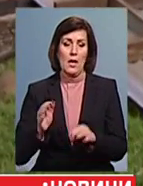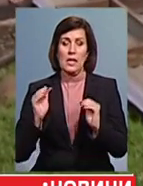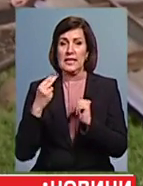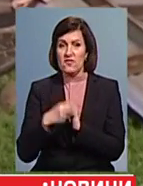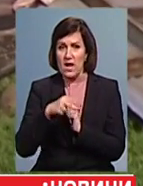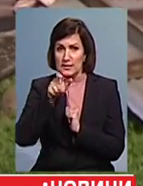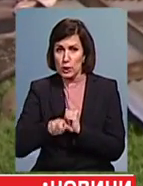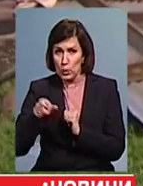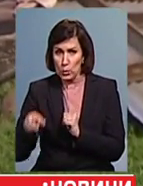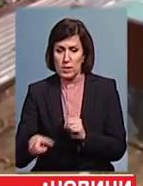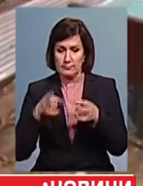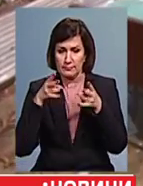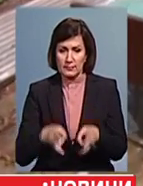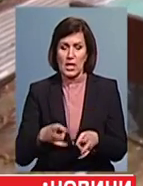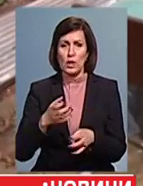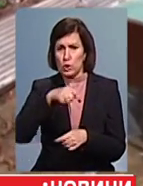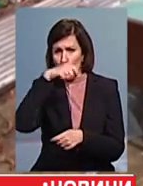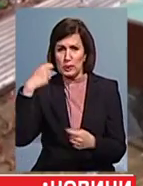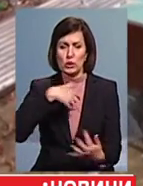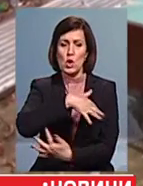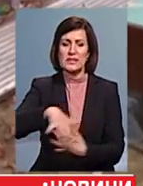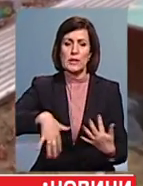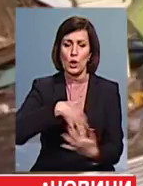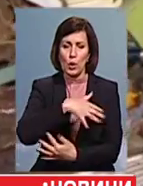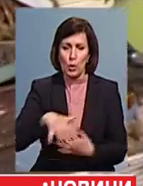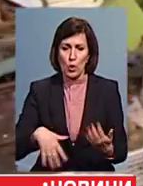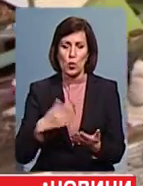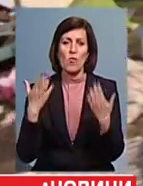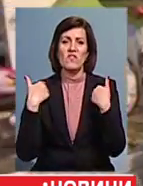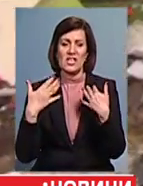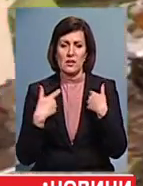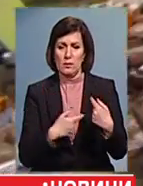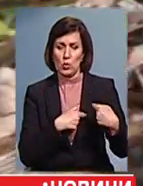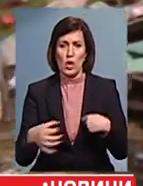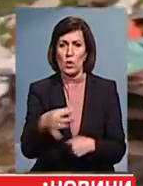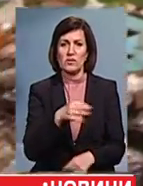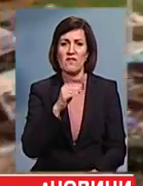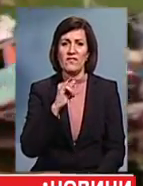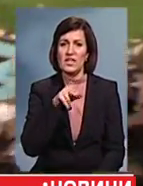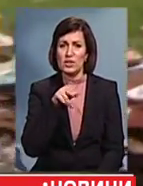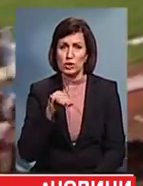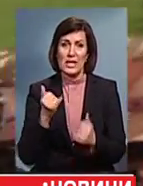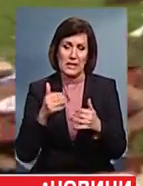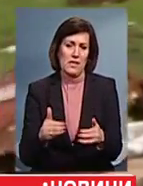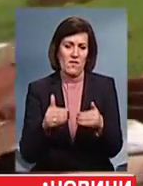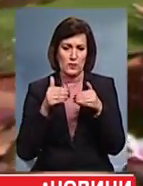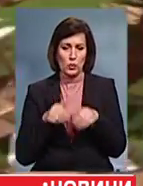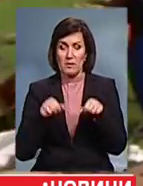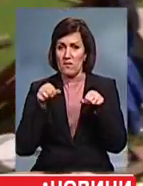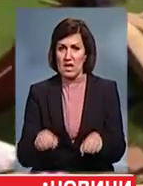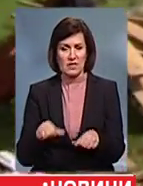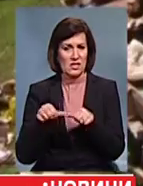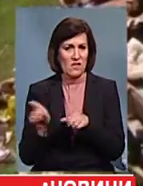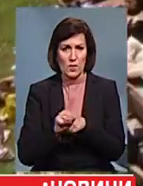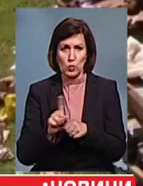Щонайменше 20 людей стали жертвами тропічного циклону Вінстон. У минулі вихідні він докучав островам Фіджі і нині відступив. Місцева влада не